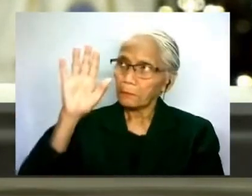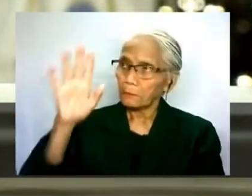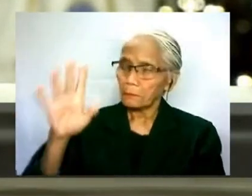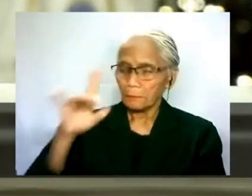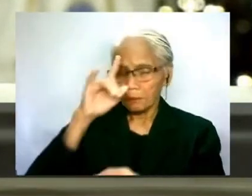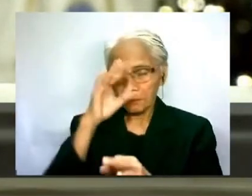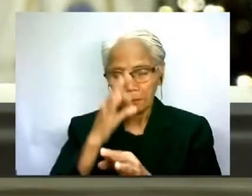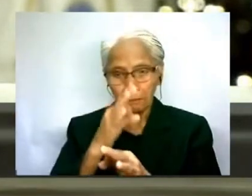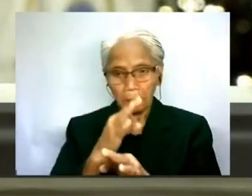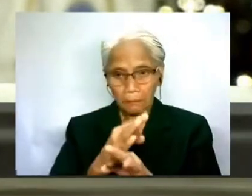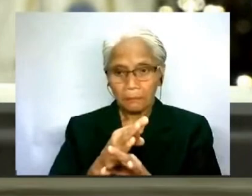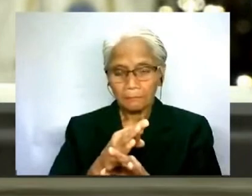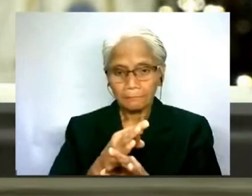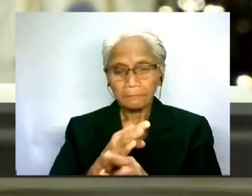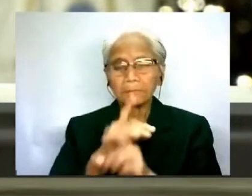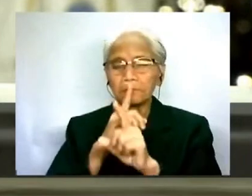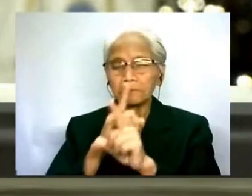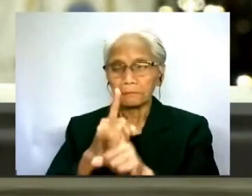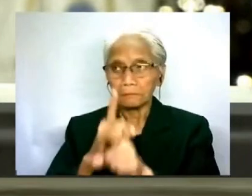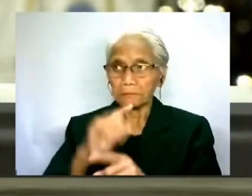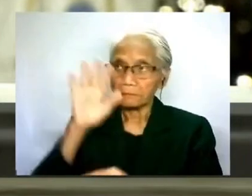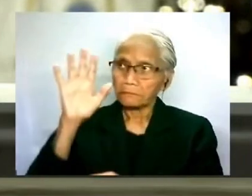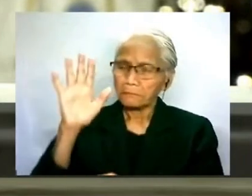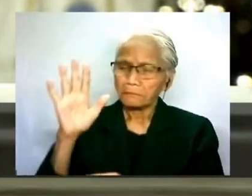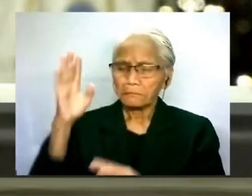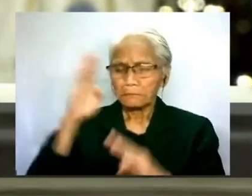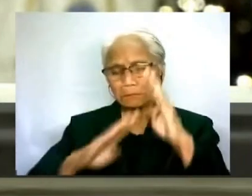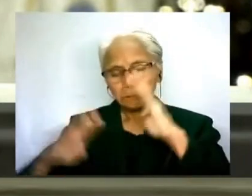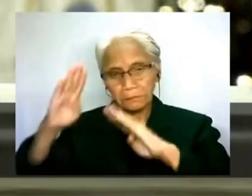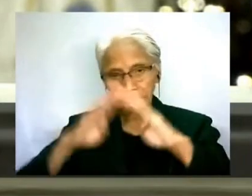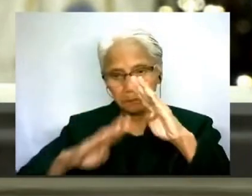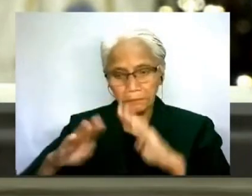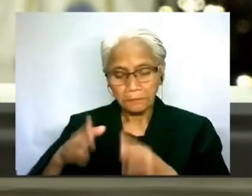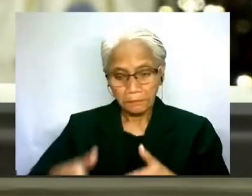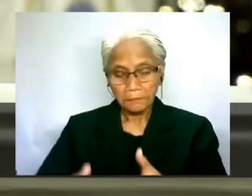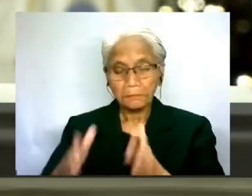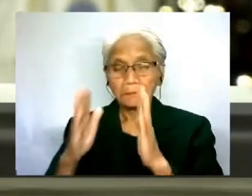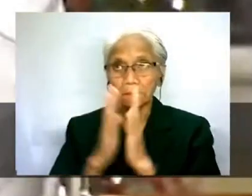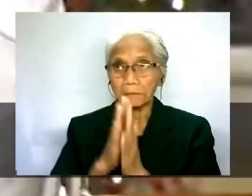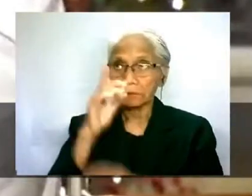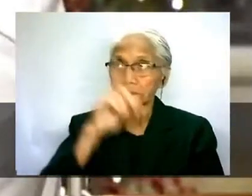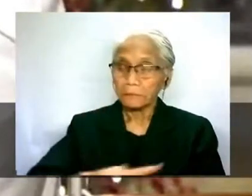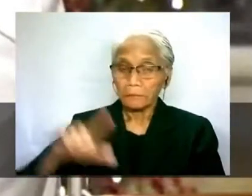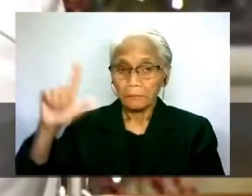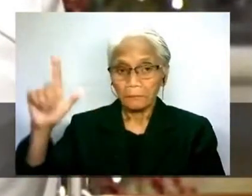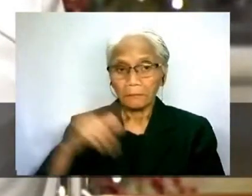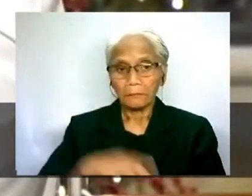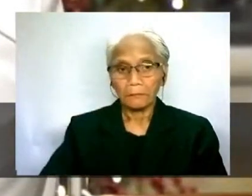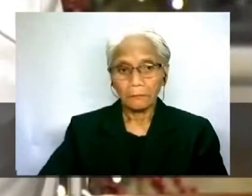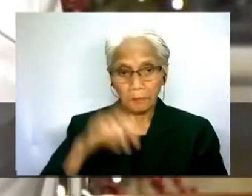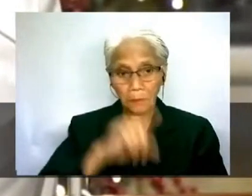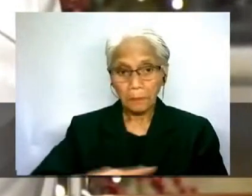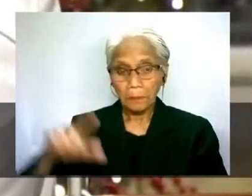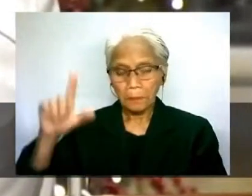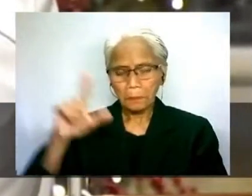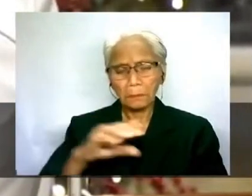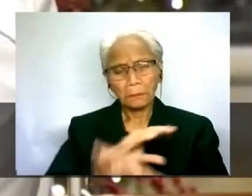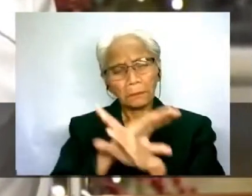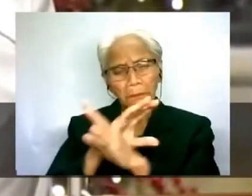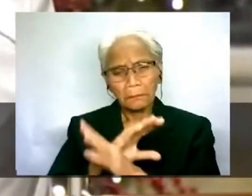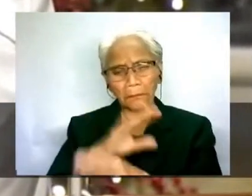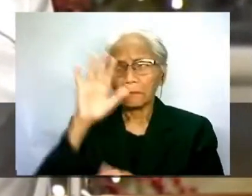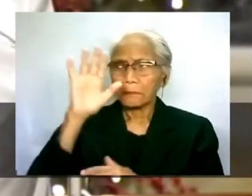sa pagsagot sa kanilang mga suliranin, manalangin tayo sa Panginoon. Panginoon, kupkupin mo